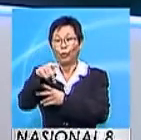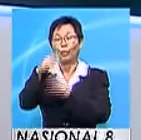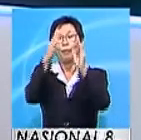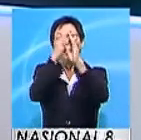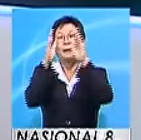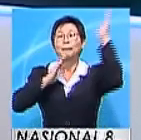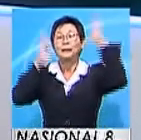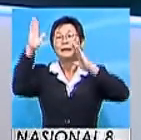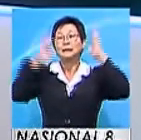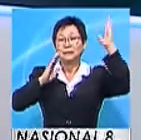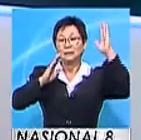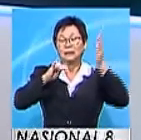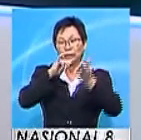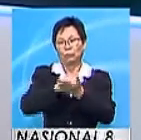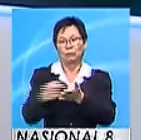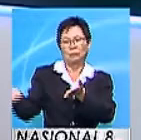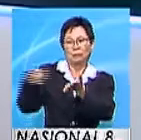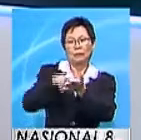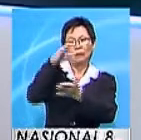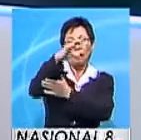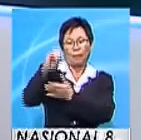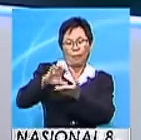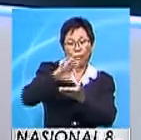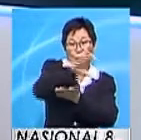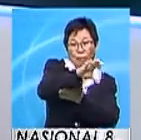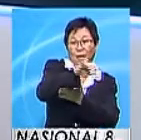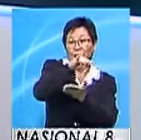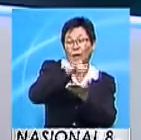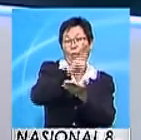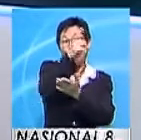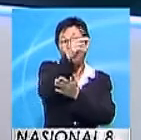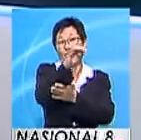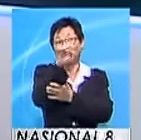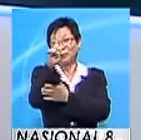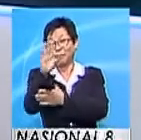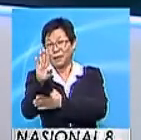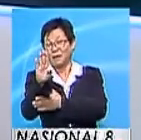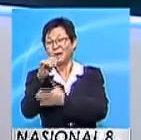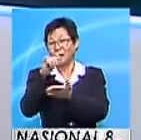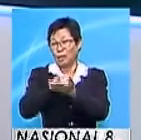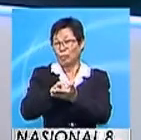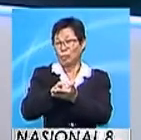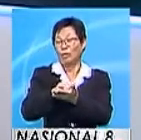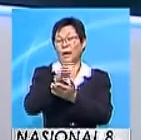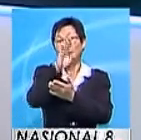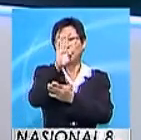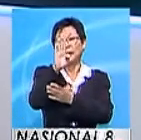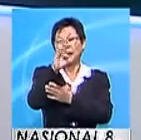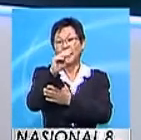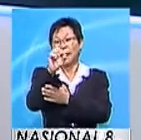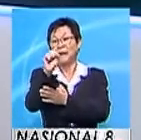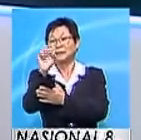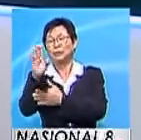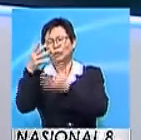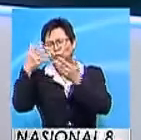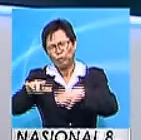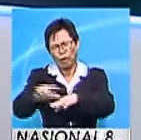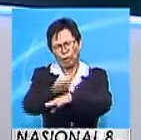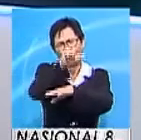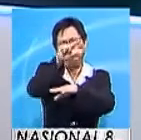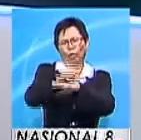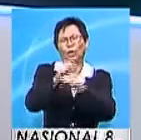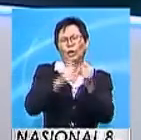bmsb dalam satu kenyataannya Syarikat pelaburan strategik itu berkata hasil daripada bmsb telah digunakan mengikut